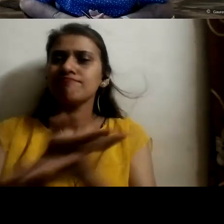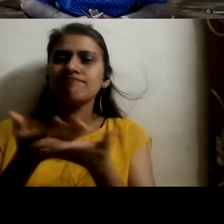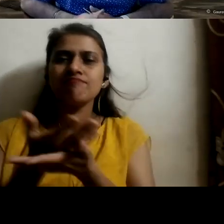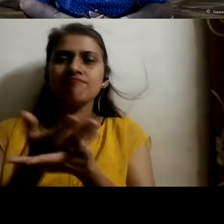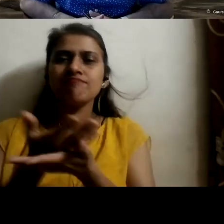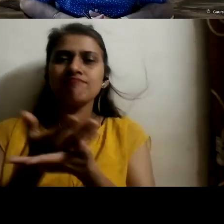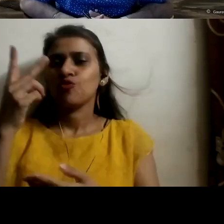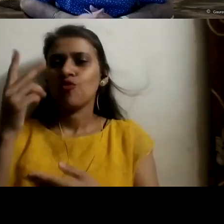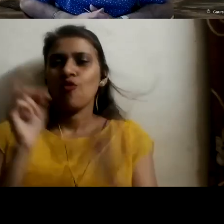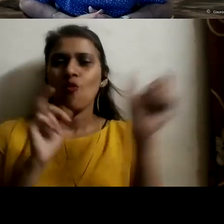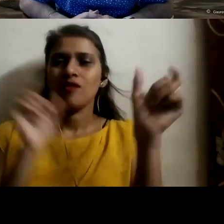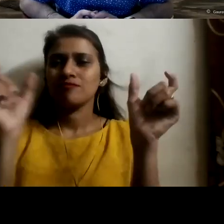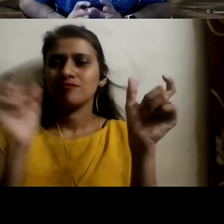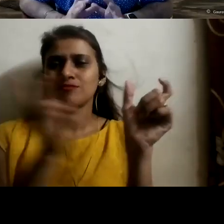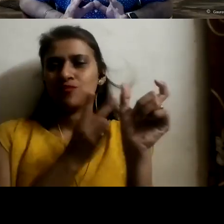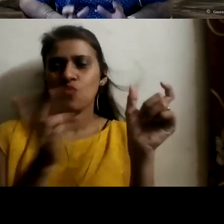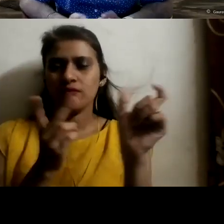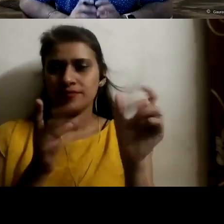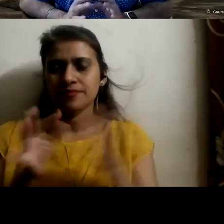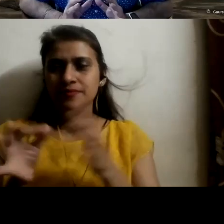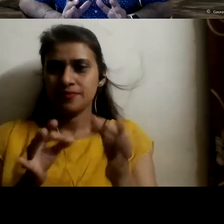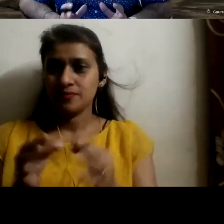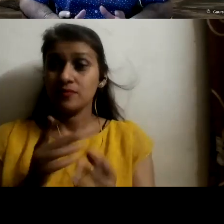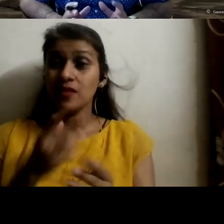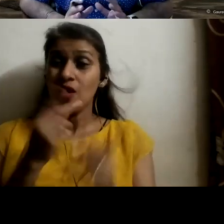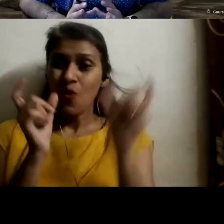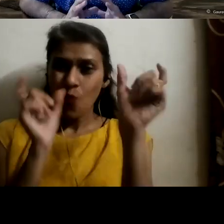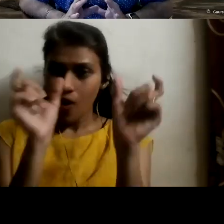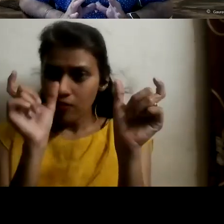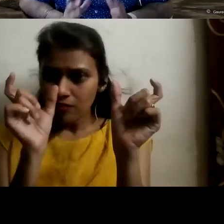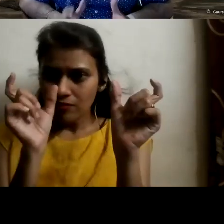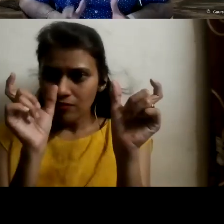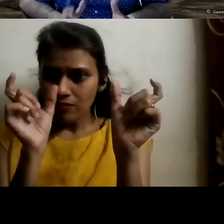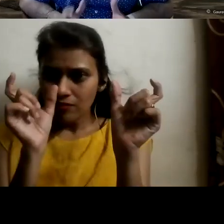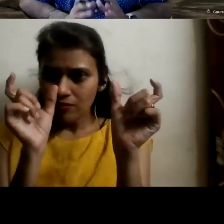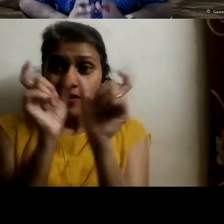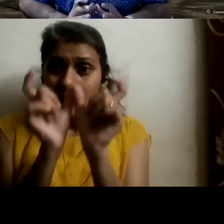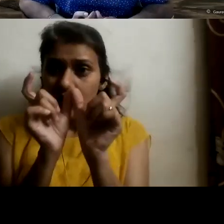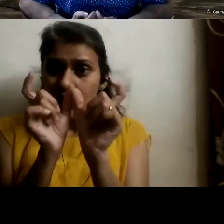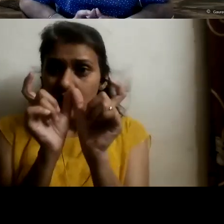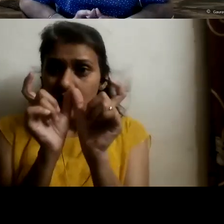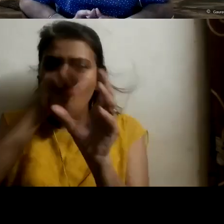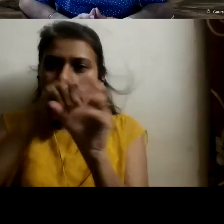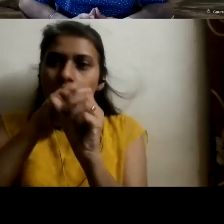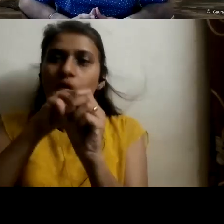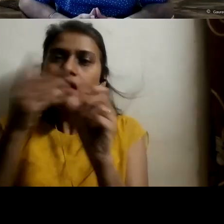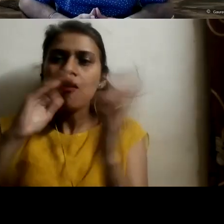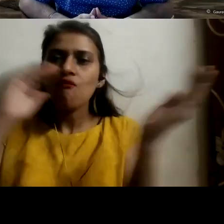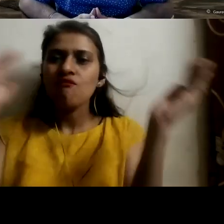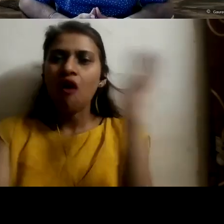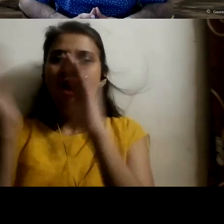words contain two worlds. Worlds meaning दो दुनिया हैं इन शब्दों में,